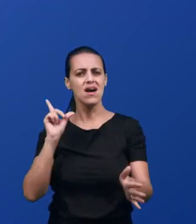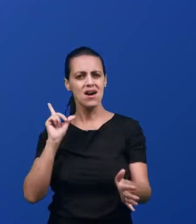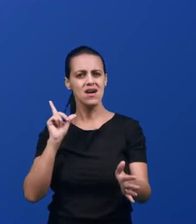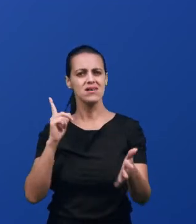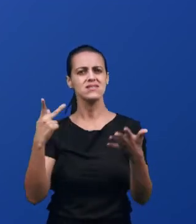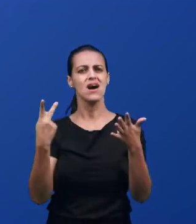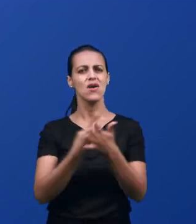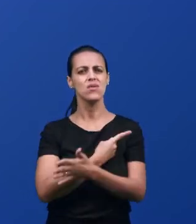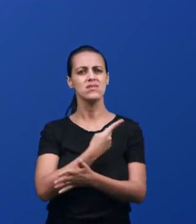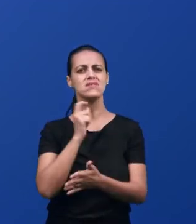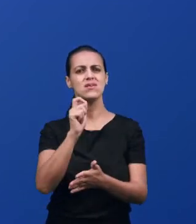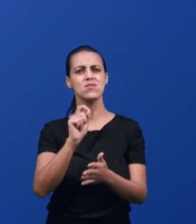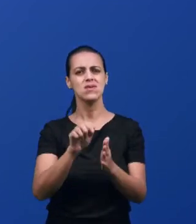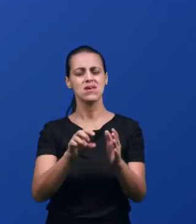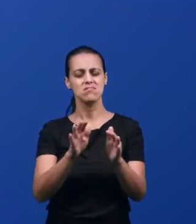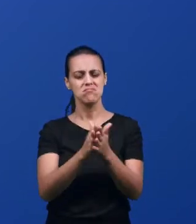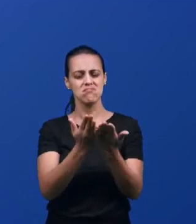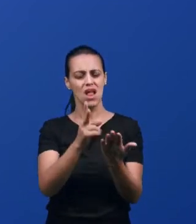sociale avant